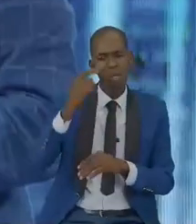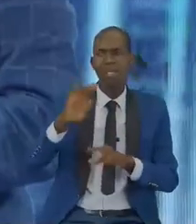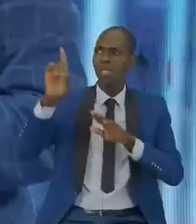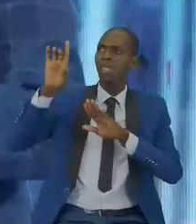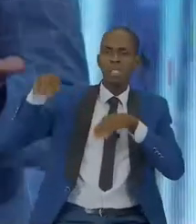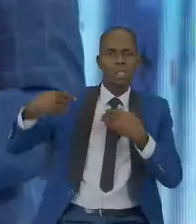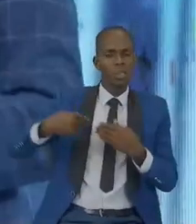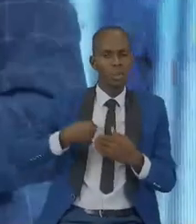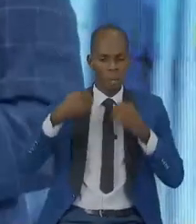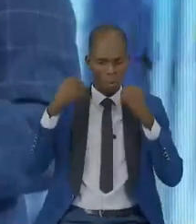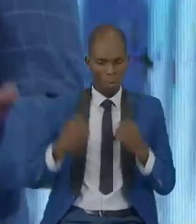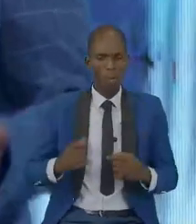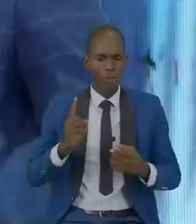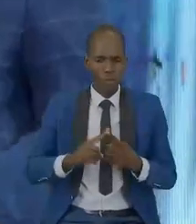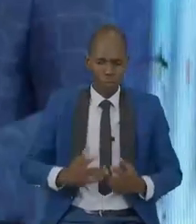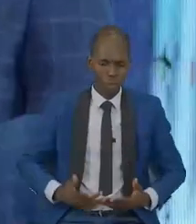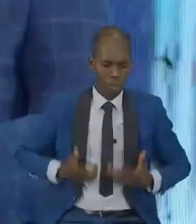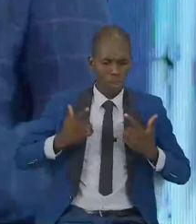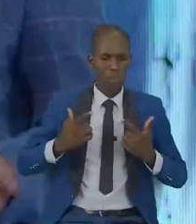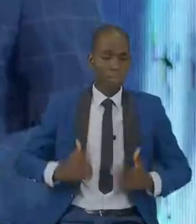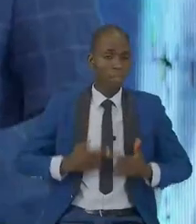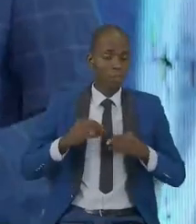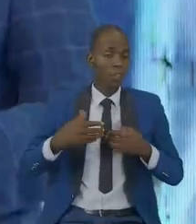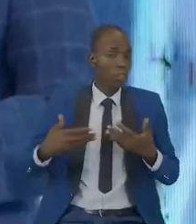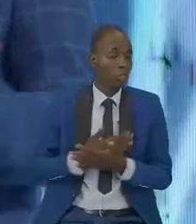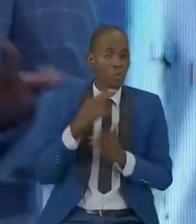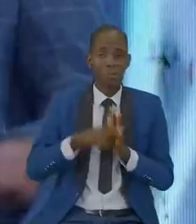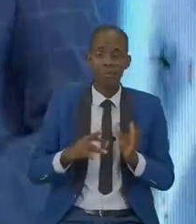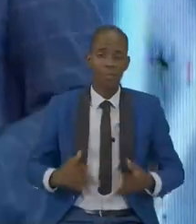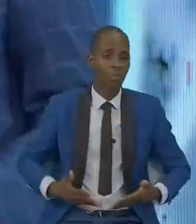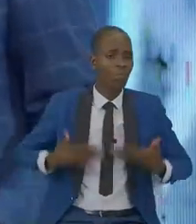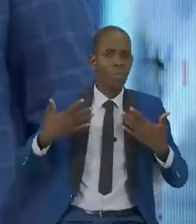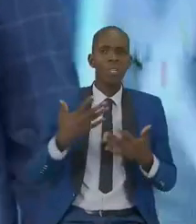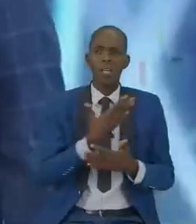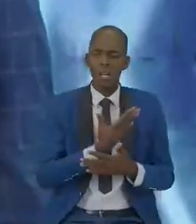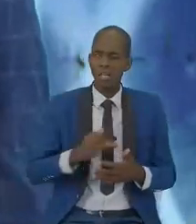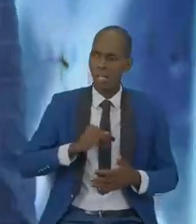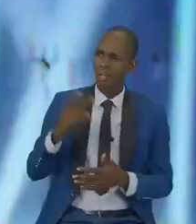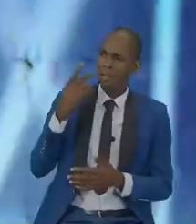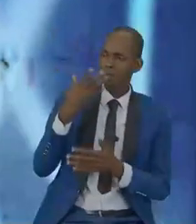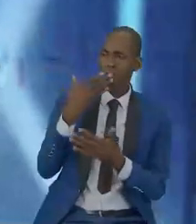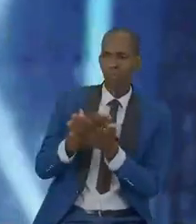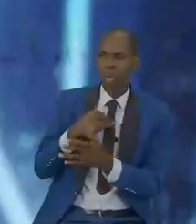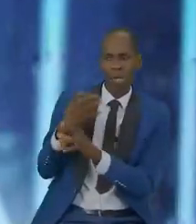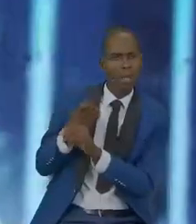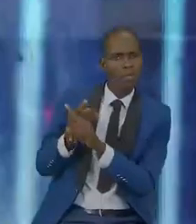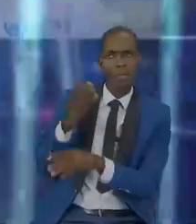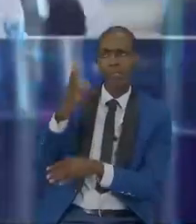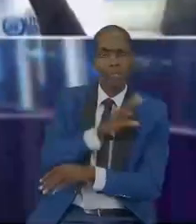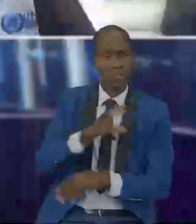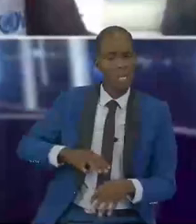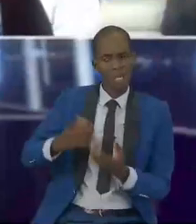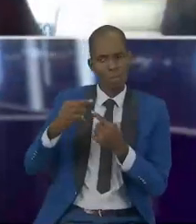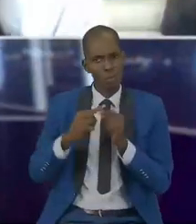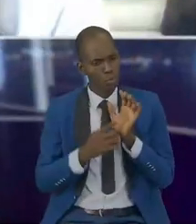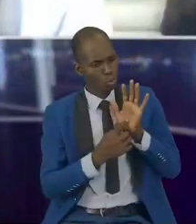à Christ. Il m'a donné le salut. Il m'a donné la puissance d'aller mener une nouvelle vie, une vie de nouveauté. Et